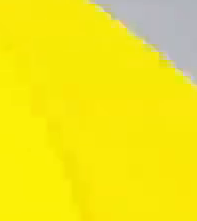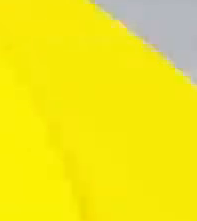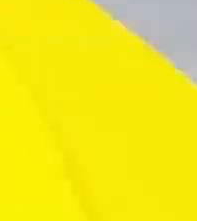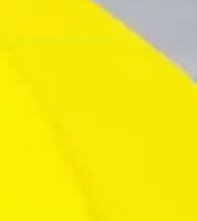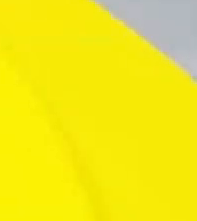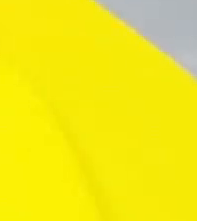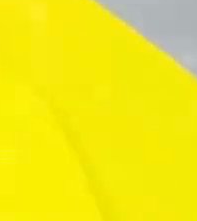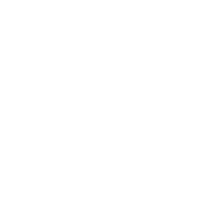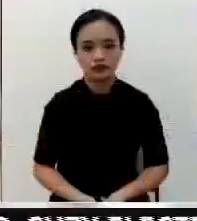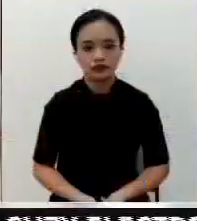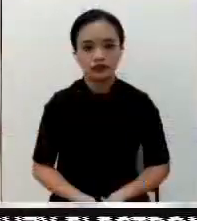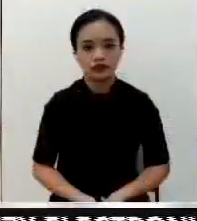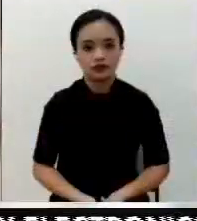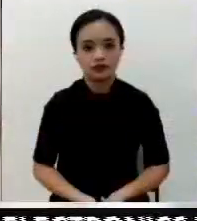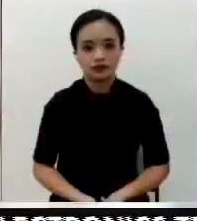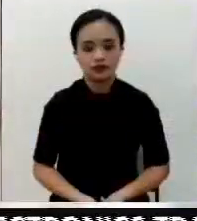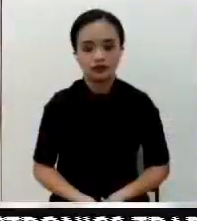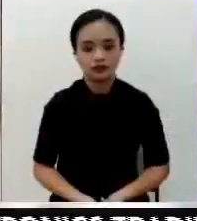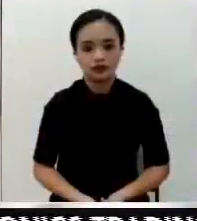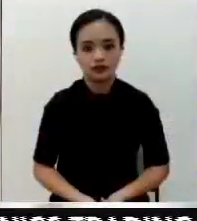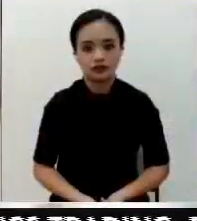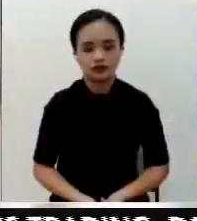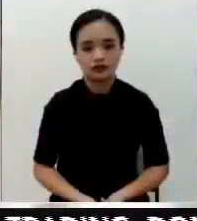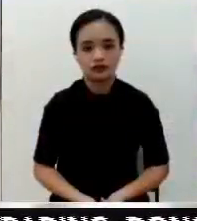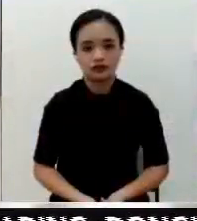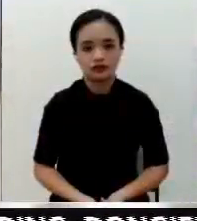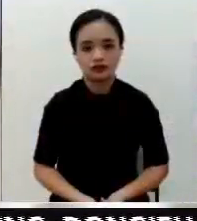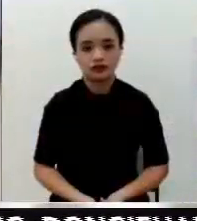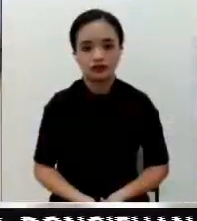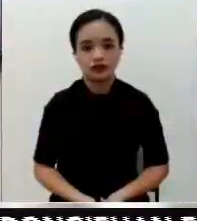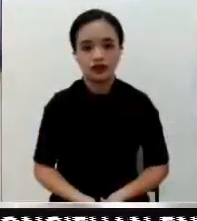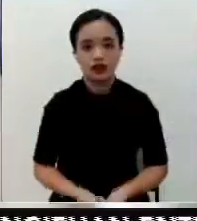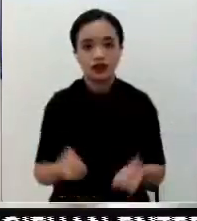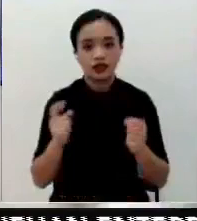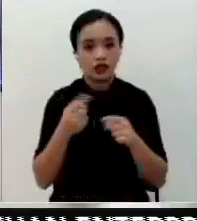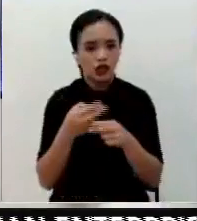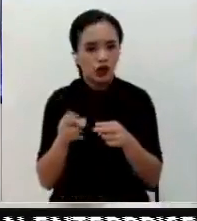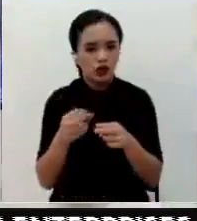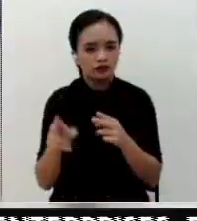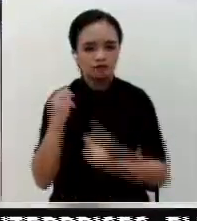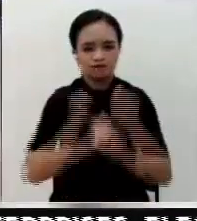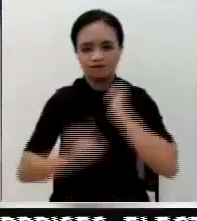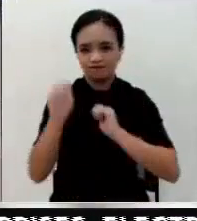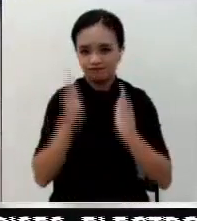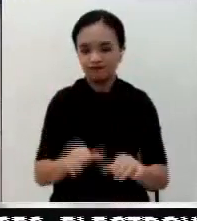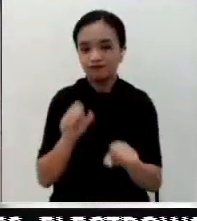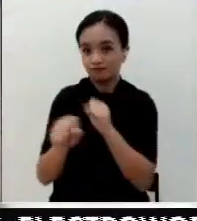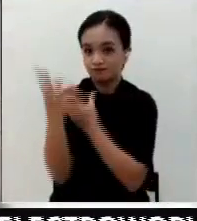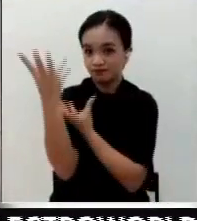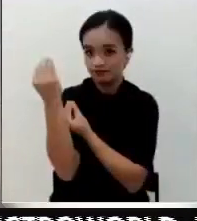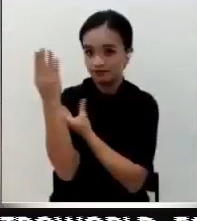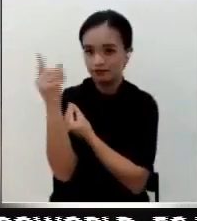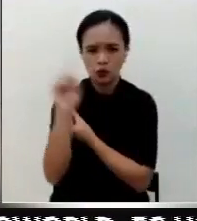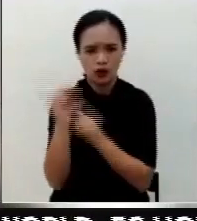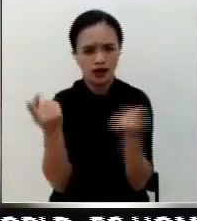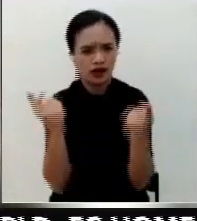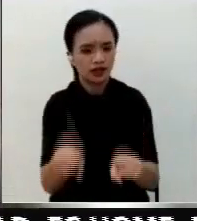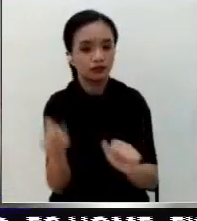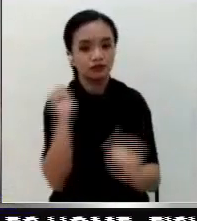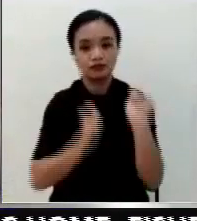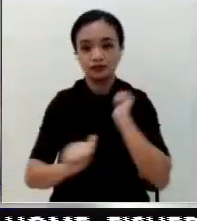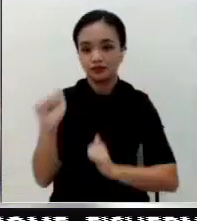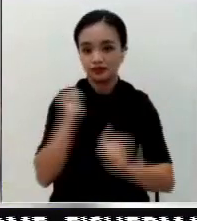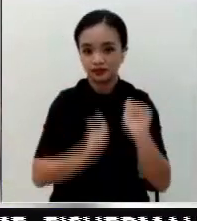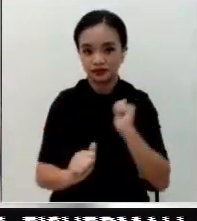Chika in a minute. Mabilis na chika tayo para updated sa showbiz happenings. Proud and grateful